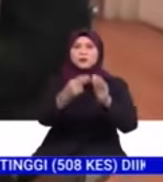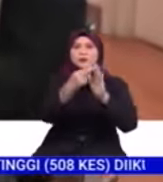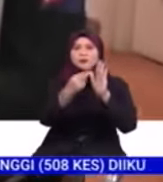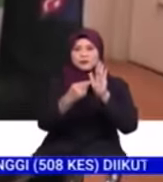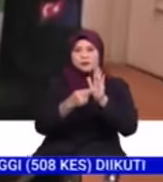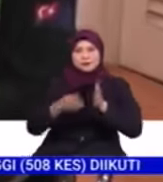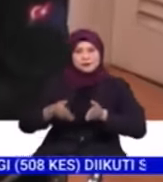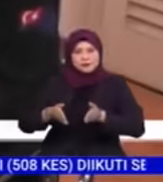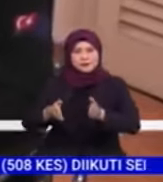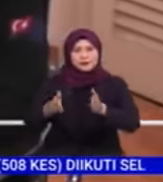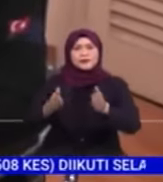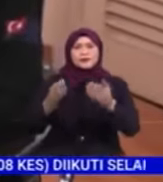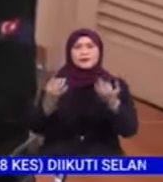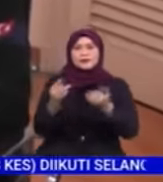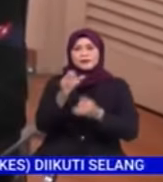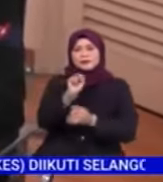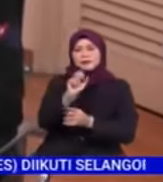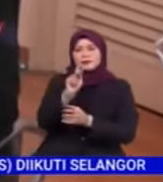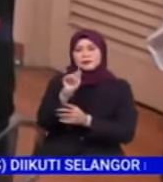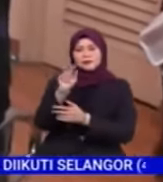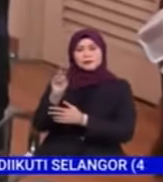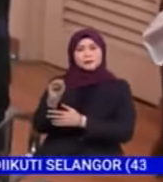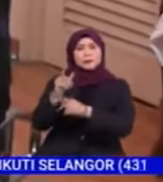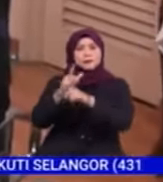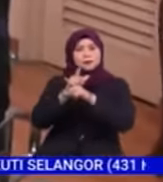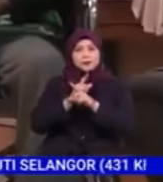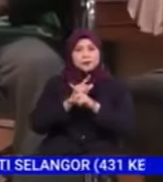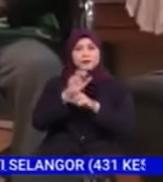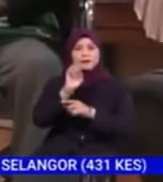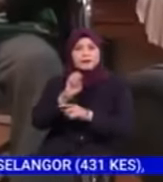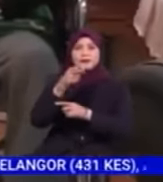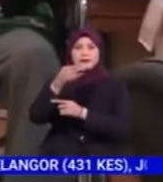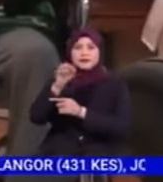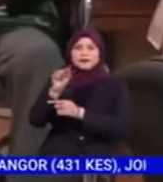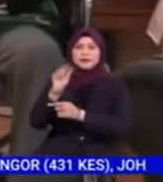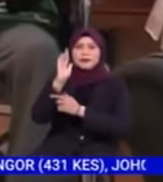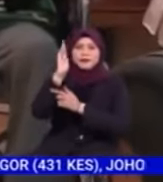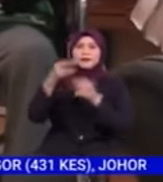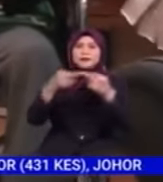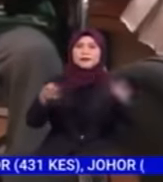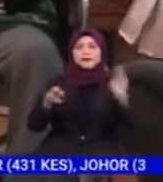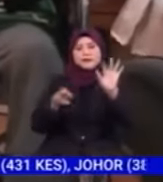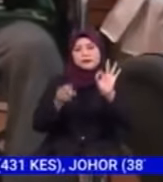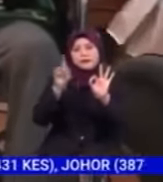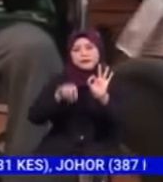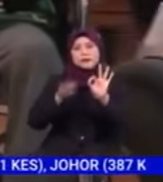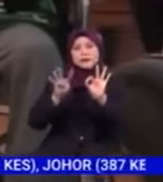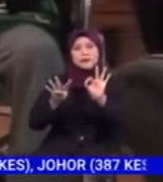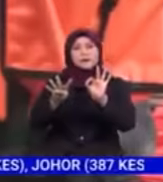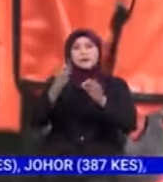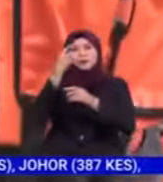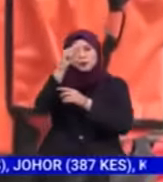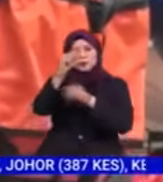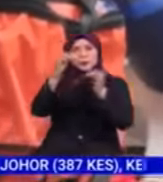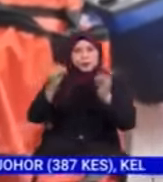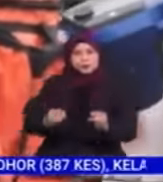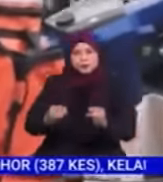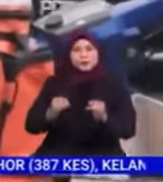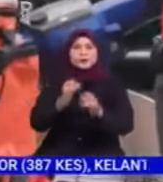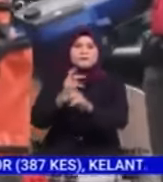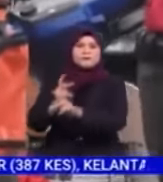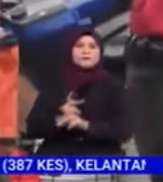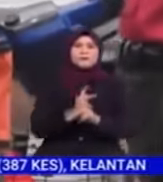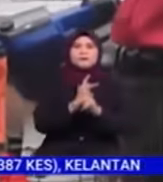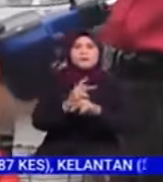aturan Jalan Raya skin pelindung Ani healing pules telah dilancarkan pada 9 April lalu bertujuan melindungi di hidung terlibat